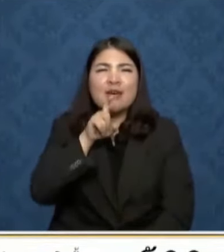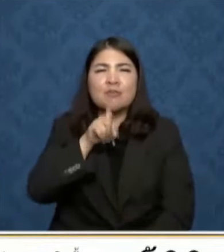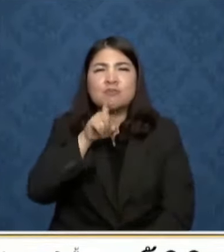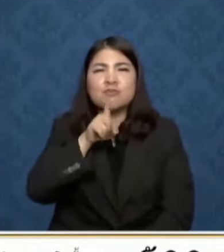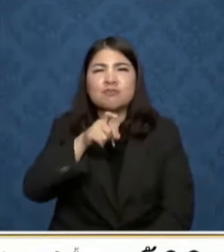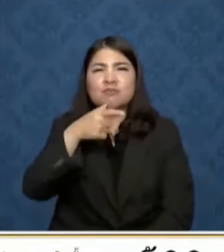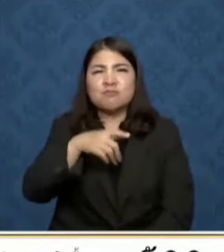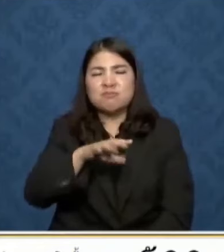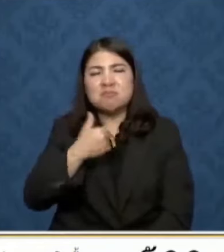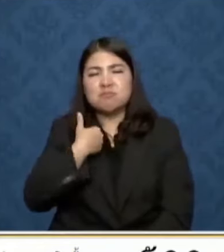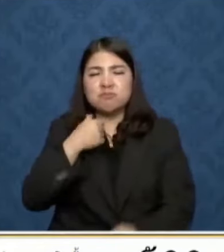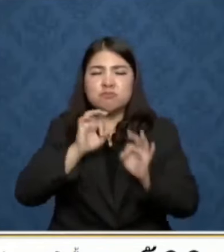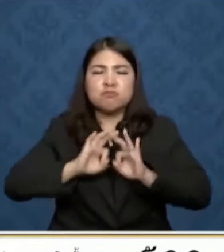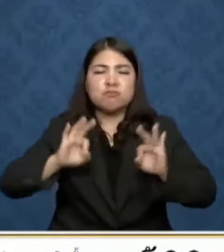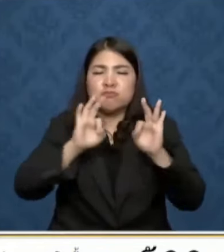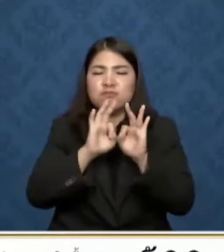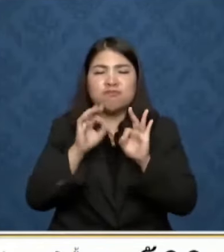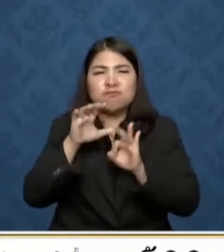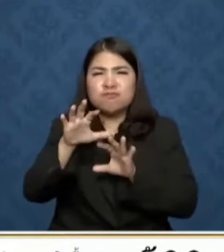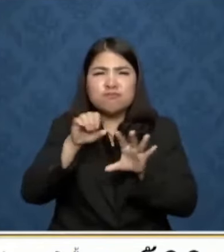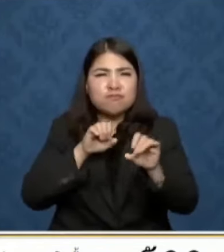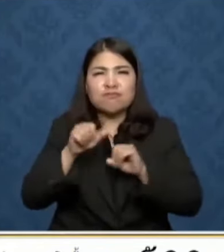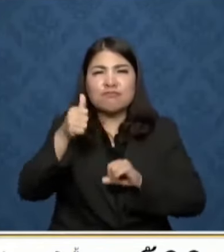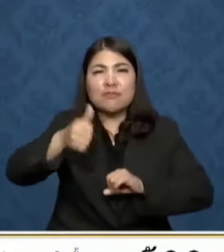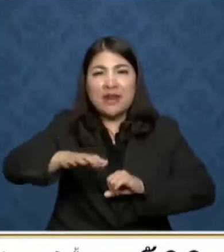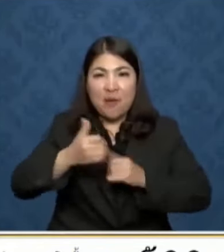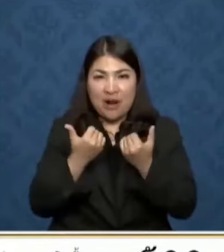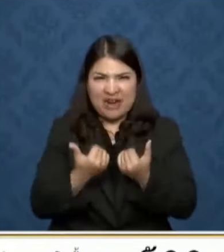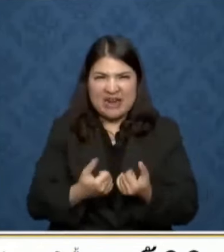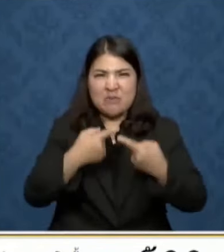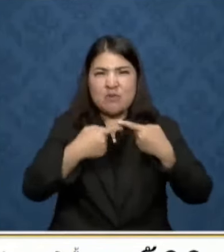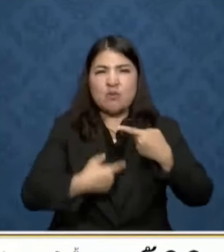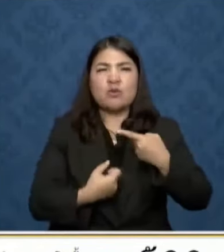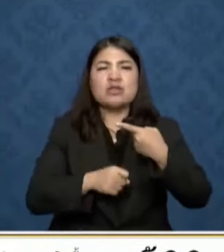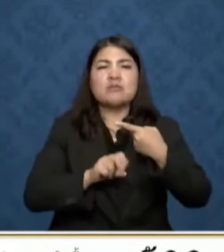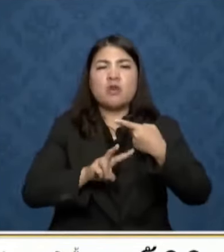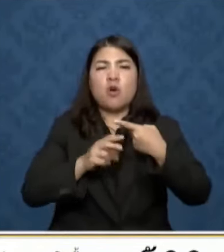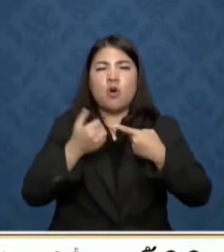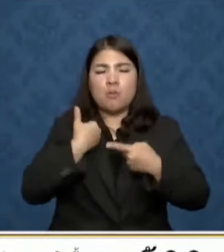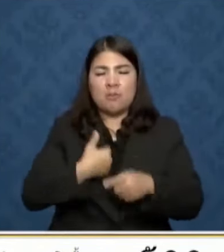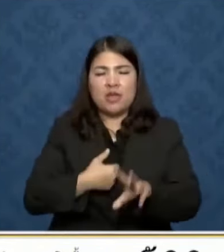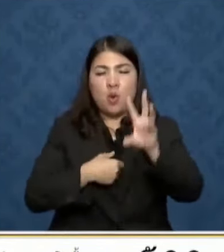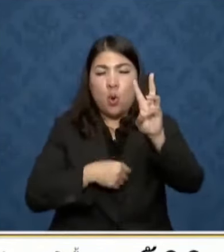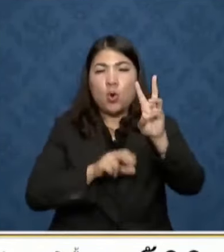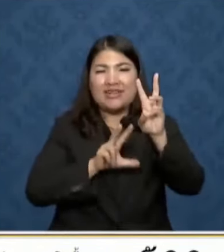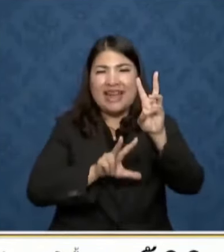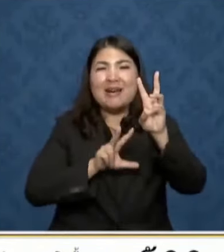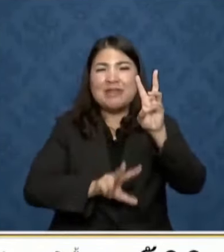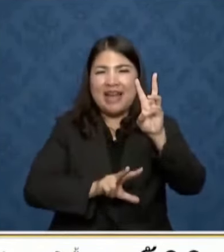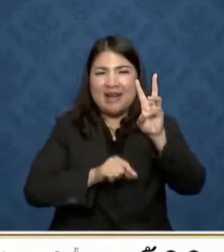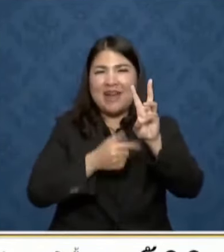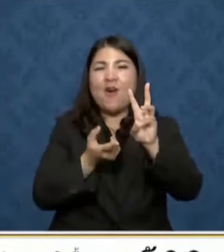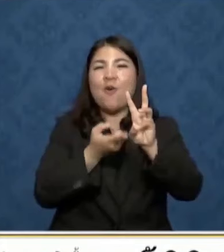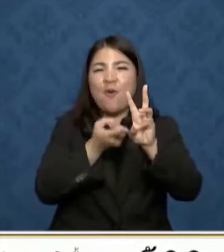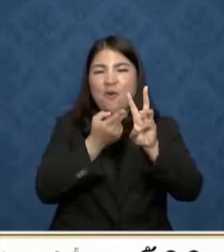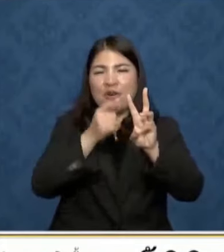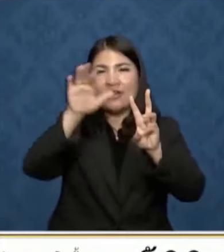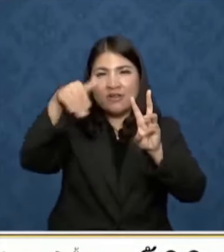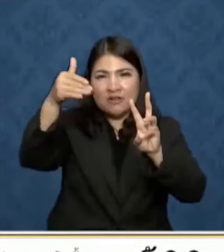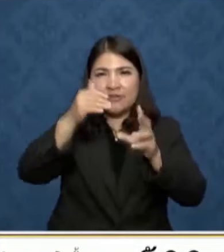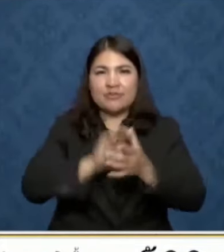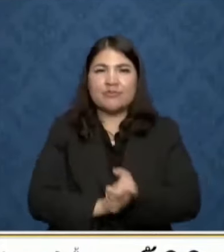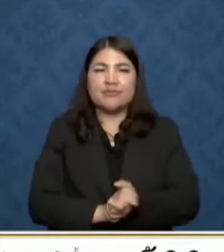จะจับใจความไม่ได้นะครัวันนี้ผมมทหม 12 คำถามแ่งเป็ 6 สามาม เดียเอ 6 แรกก่อนนะครับ